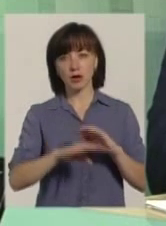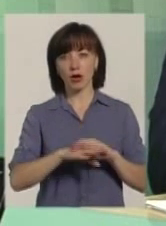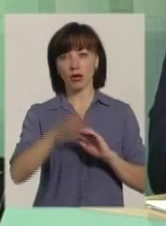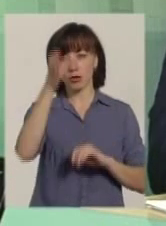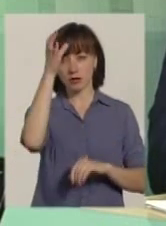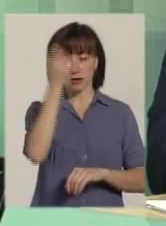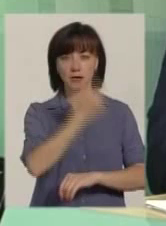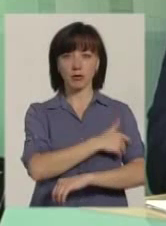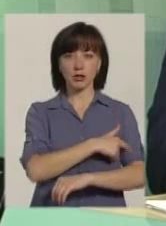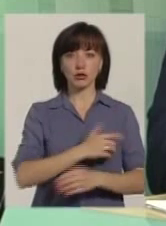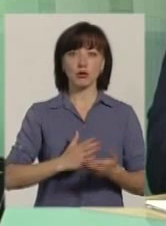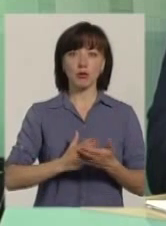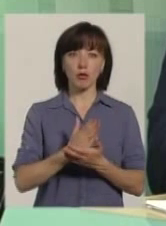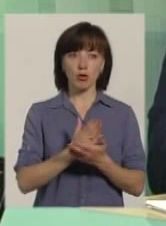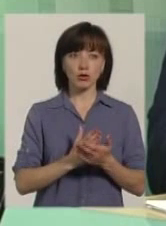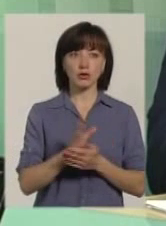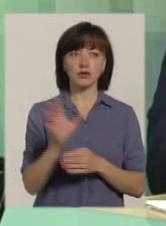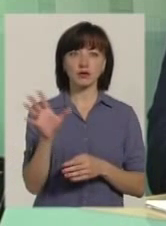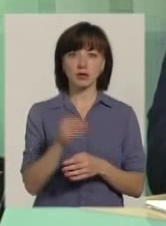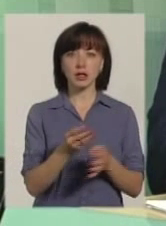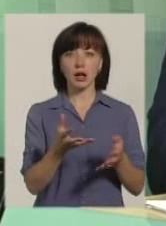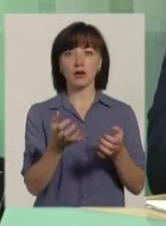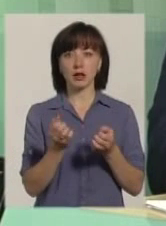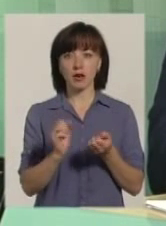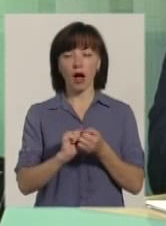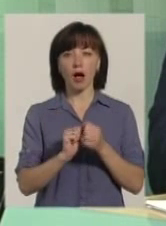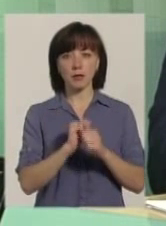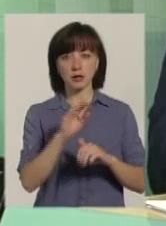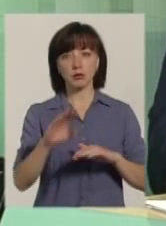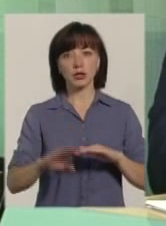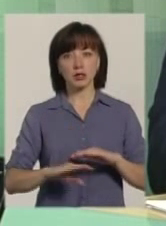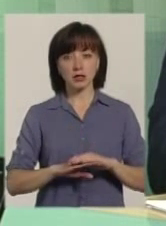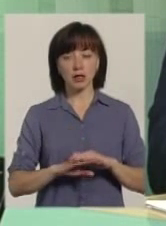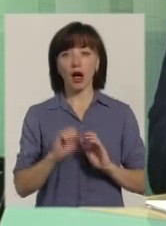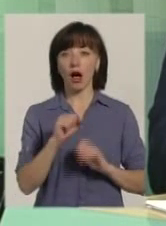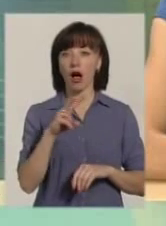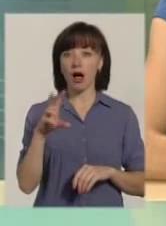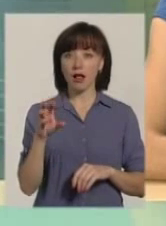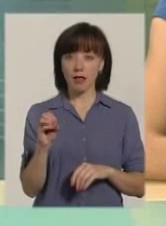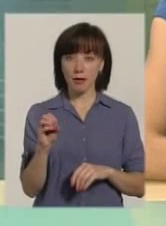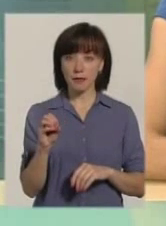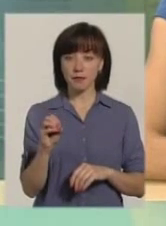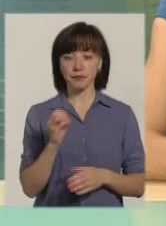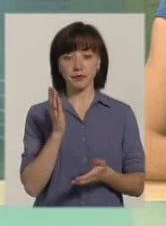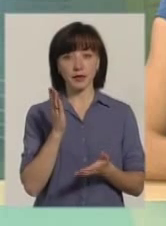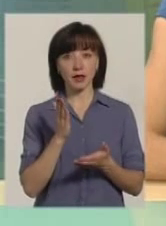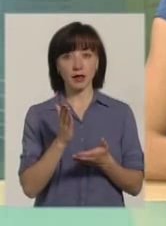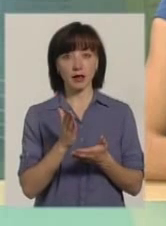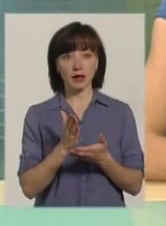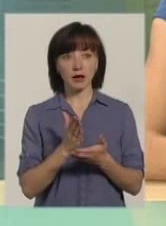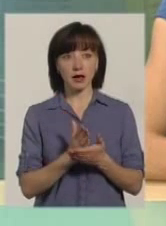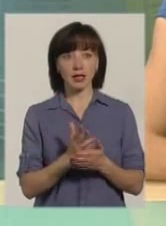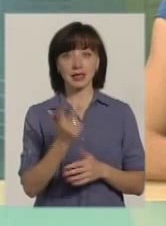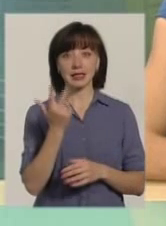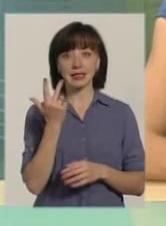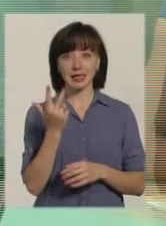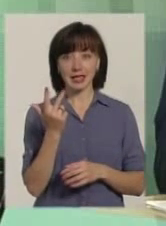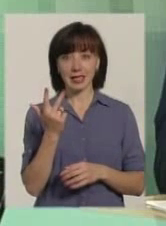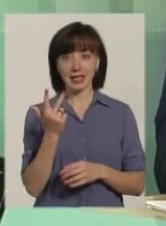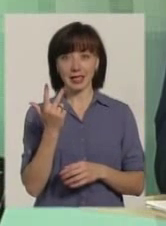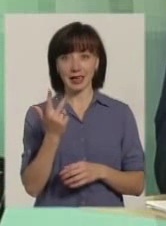медичну послугу, все вони одержують в місті Кам'янці-Подільському. Але разом за рахунок того, що маючи три заправки на території